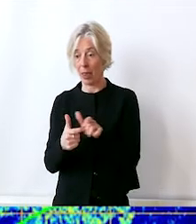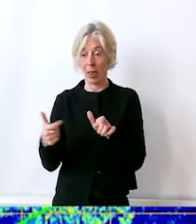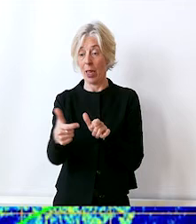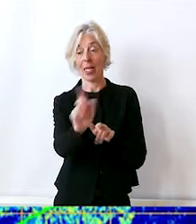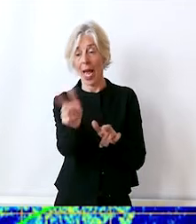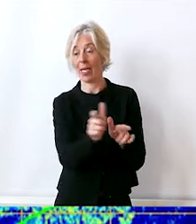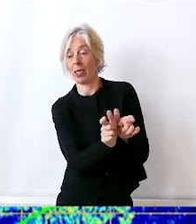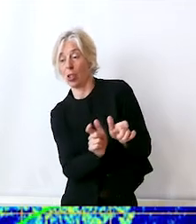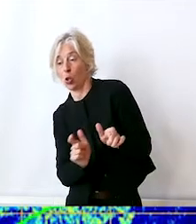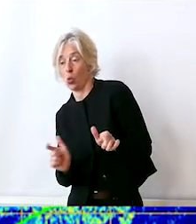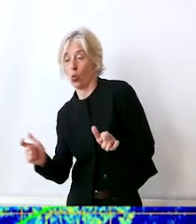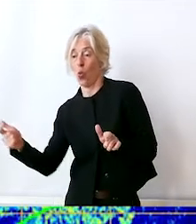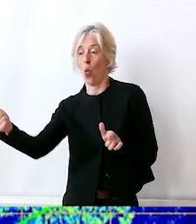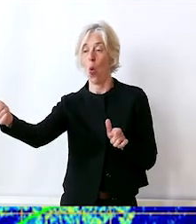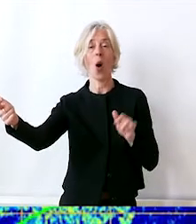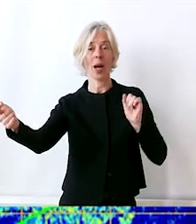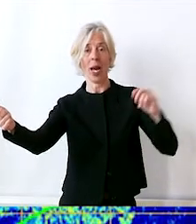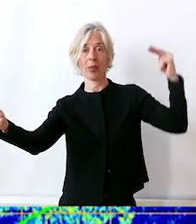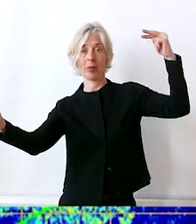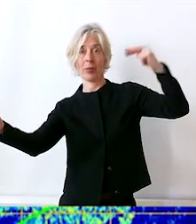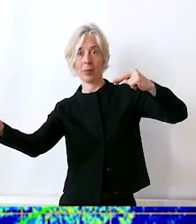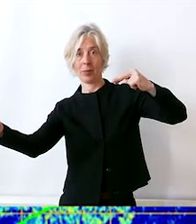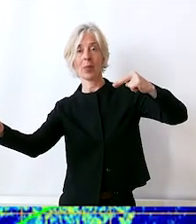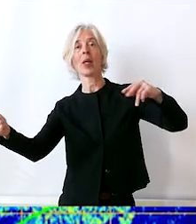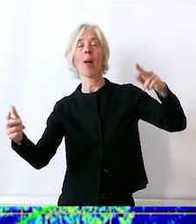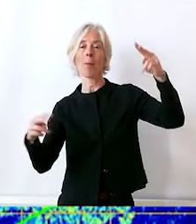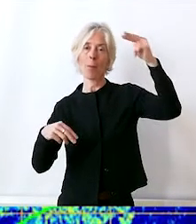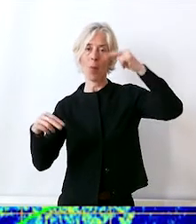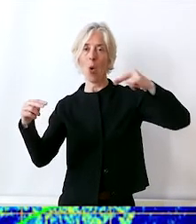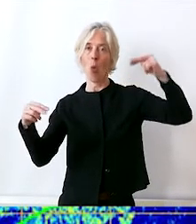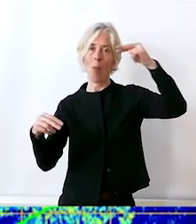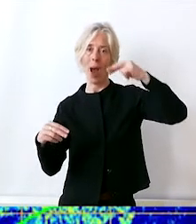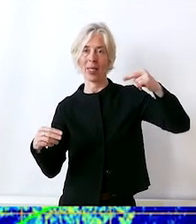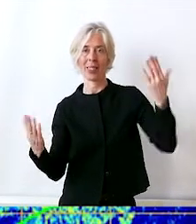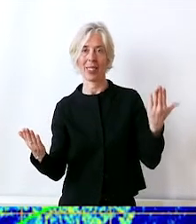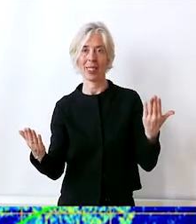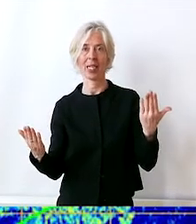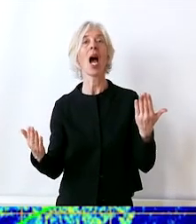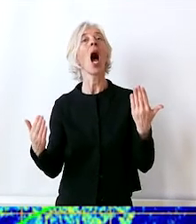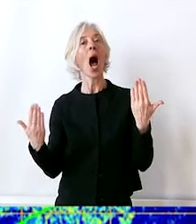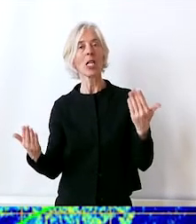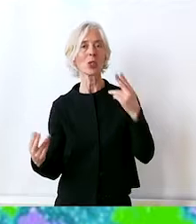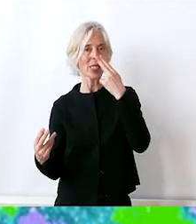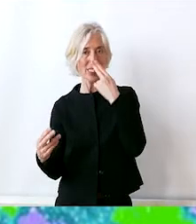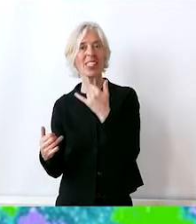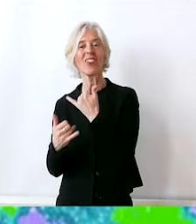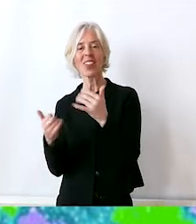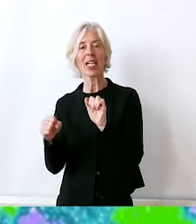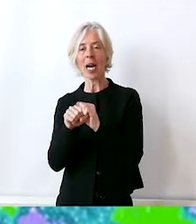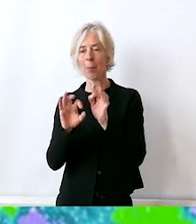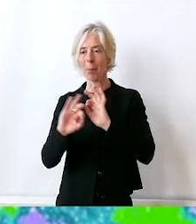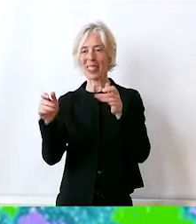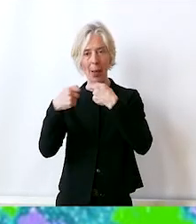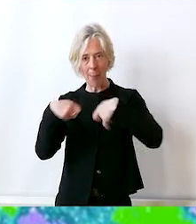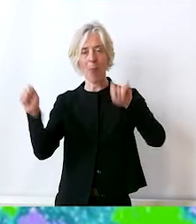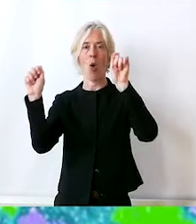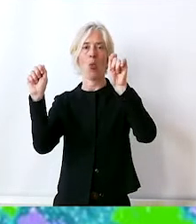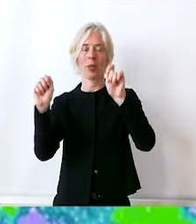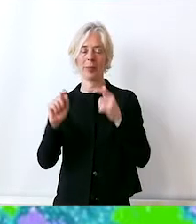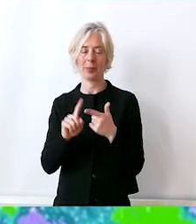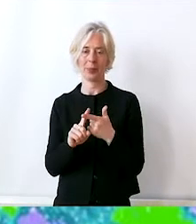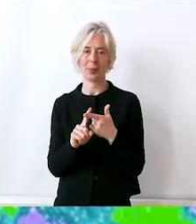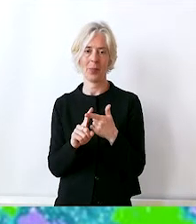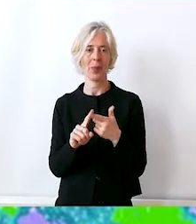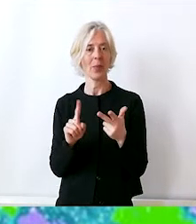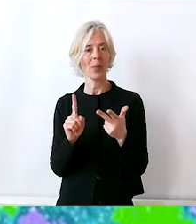Tierwanderung. Auch ein Beispiel, wie wir praktisch aus dem Orbit Nachhaltigkeit erst ermöglichen. Ja,